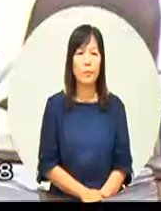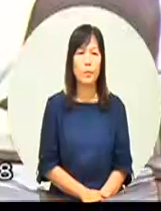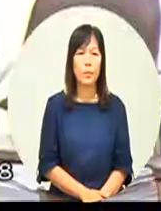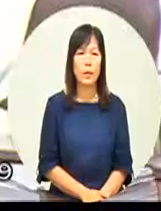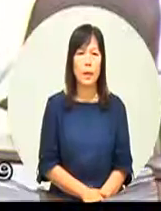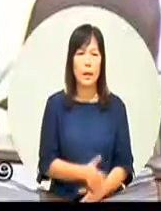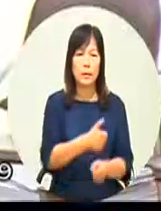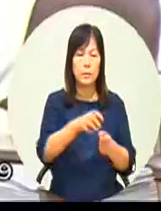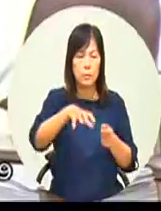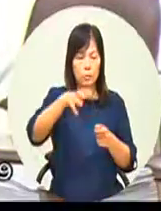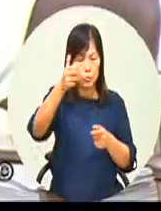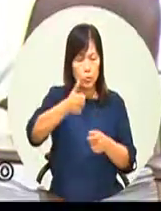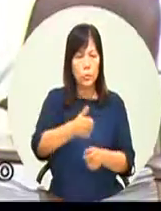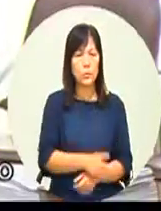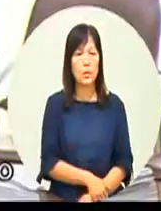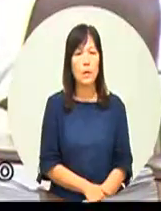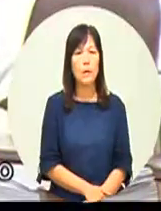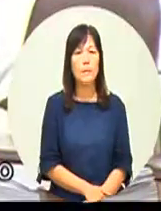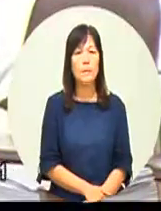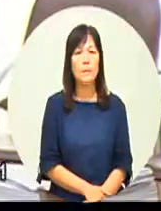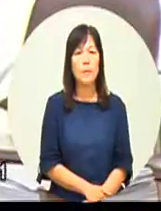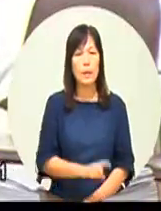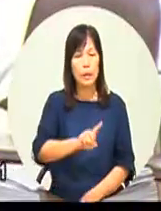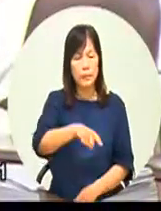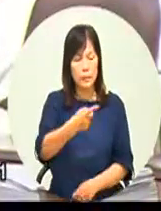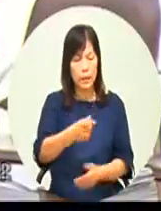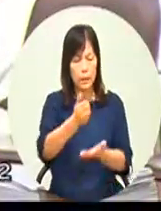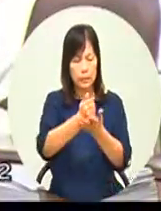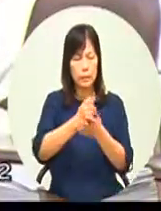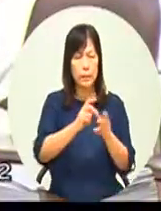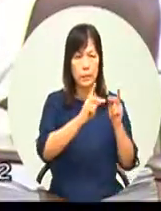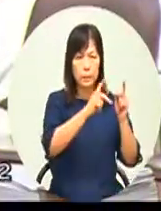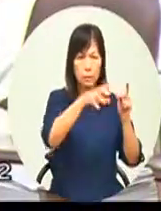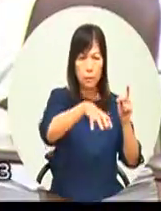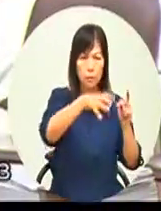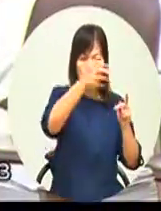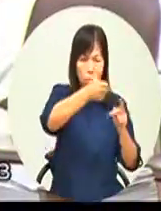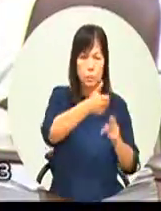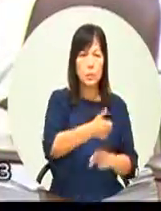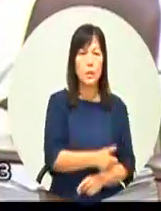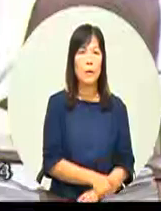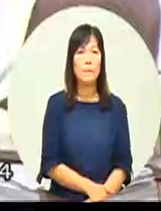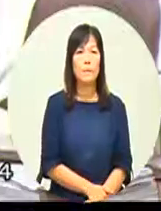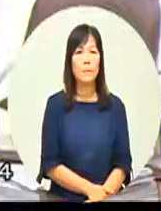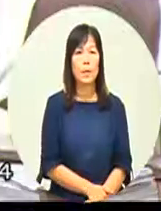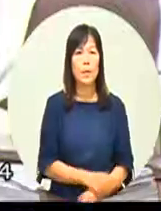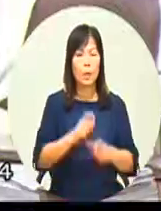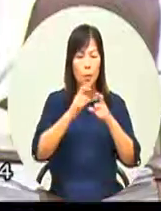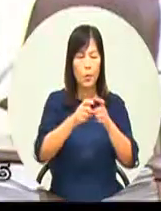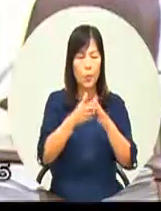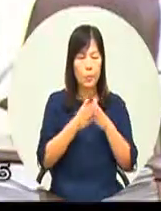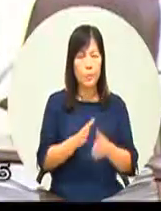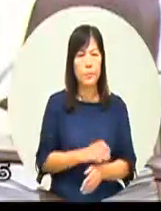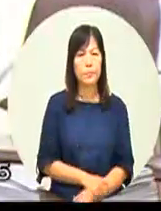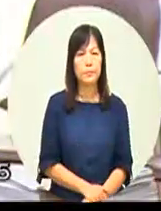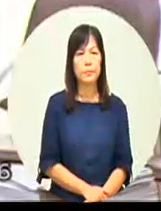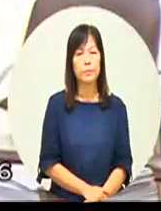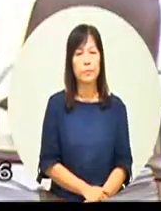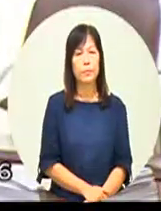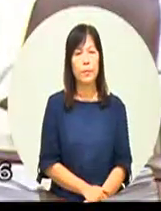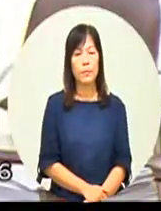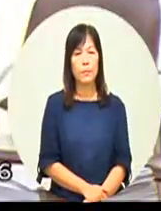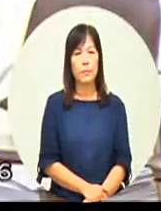谢谢局长，您请坐。那我请捷运局的局长，你来回应一下。 来，捷运局吴局长，请答